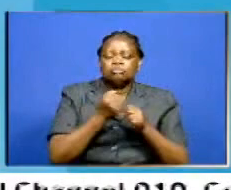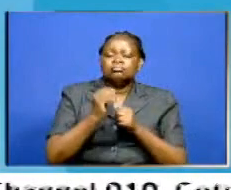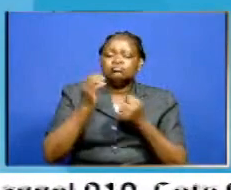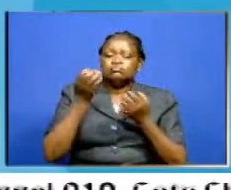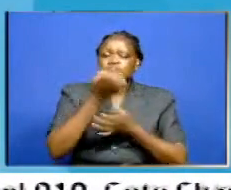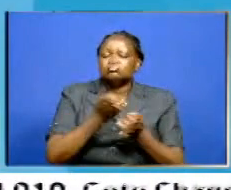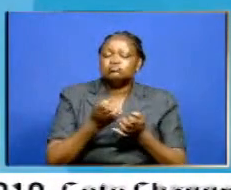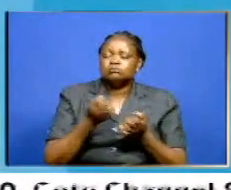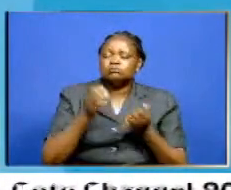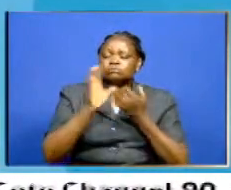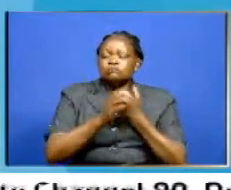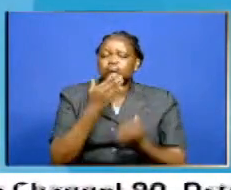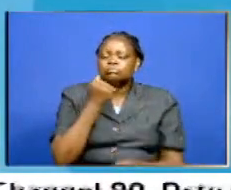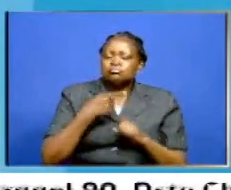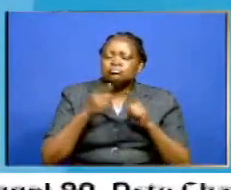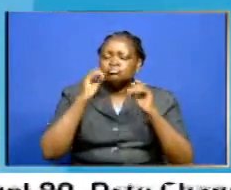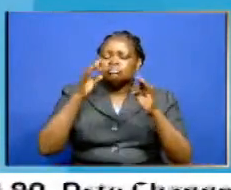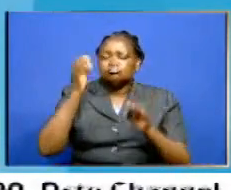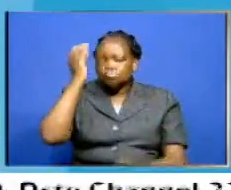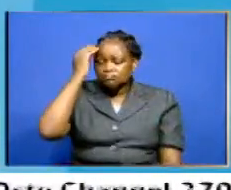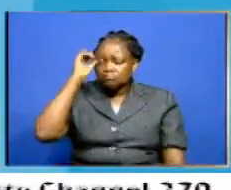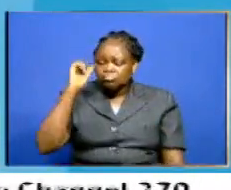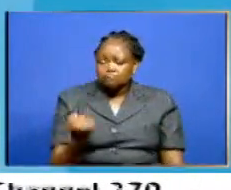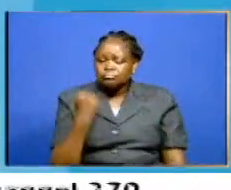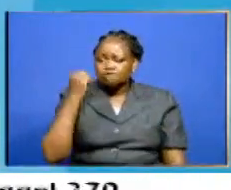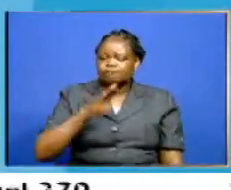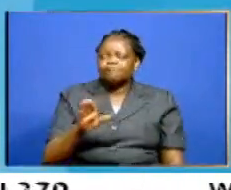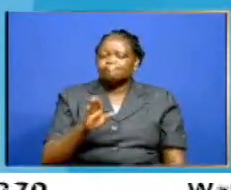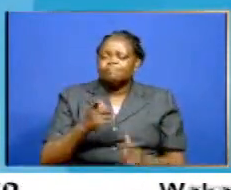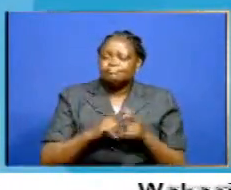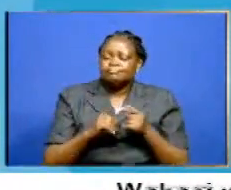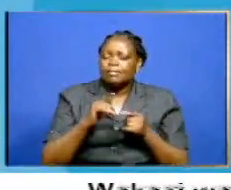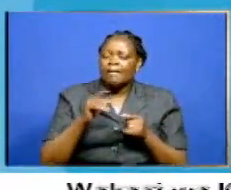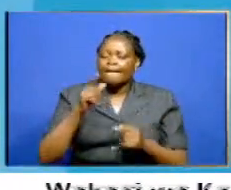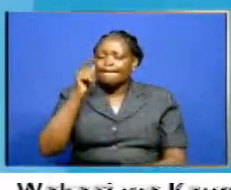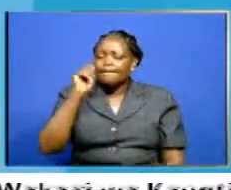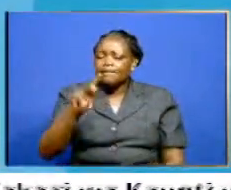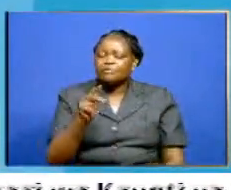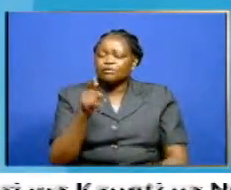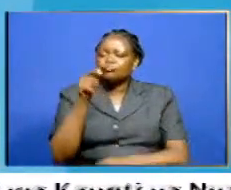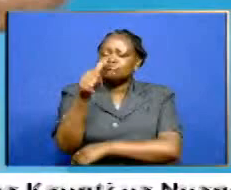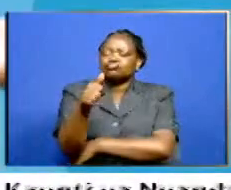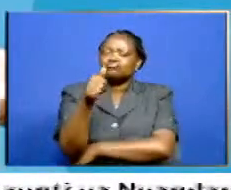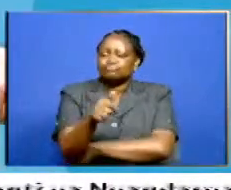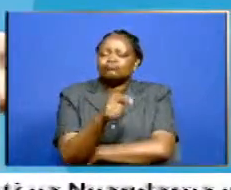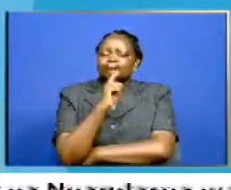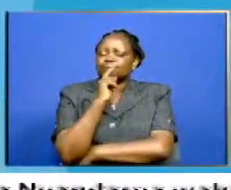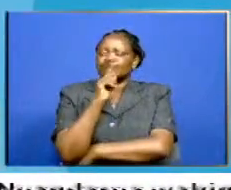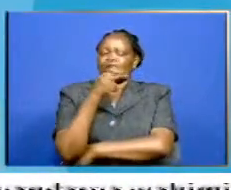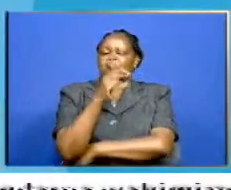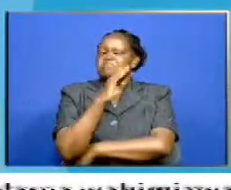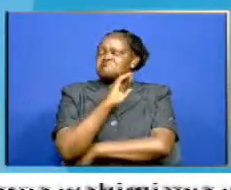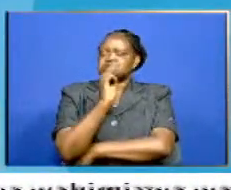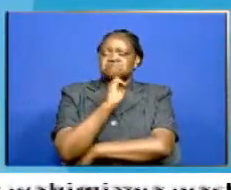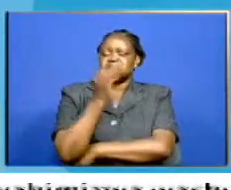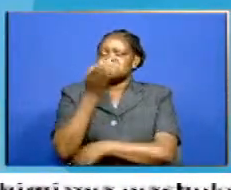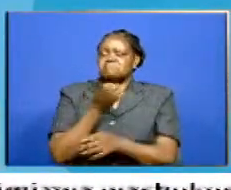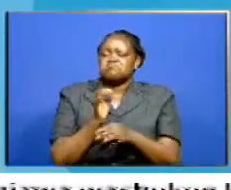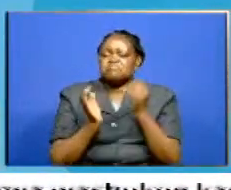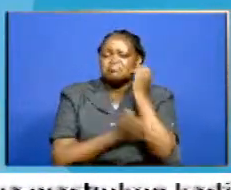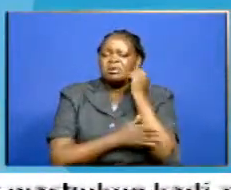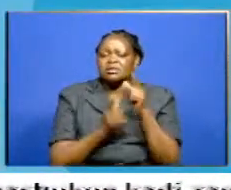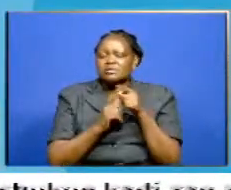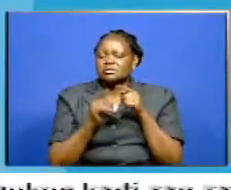yako. Lakini ikiwa mwanafunzi ataamka asubuhi akiwasha runinga anaambiwa HELB itatolewa, uchumi ni mbaya,